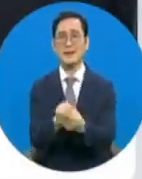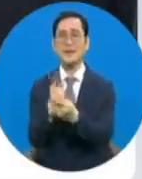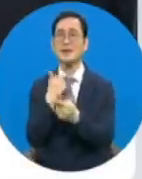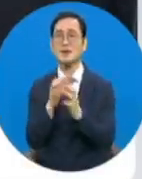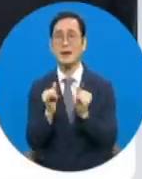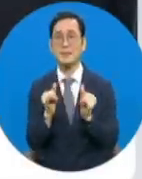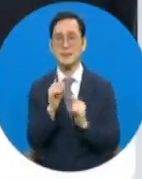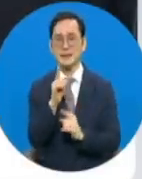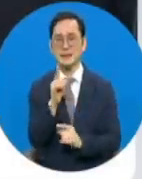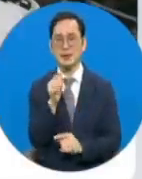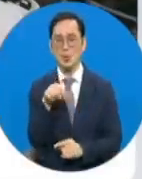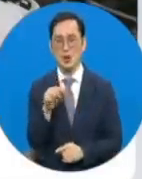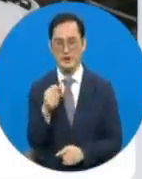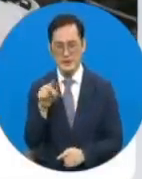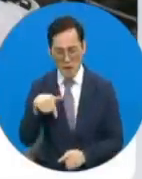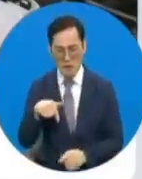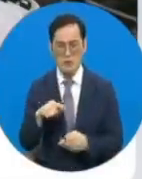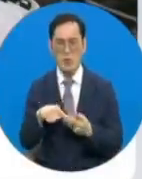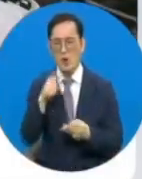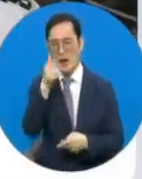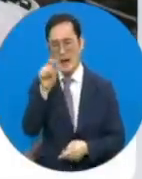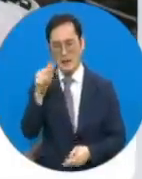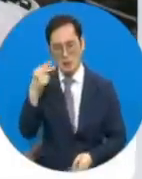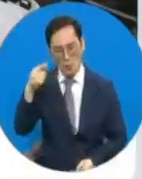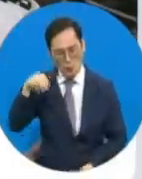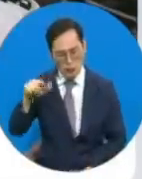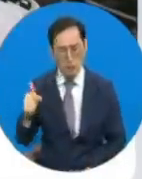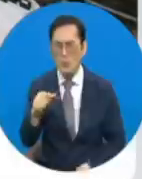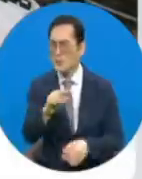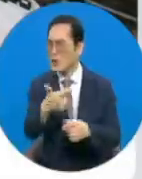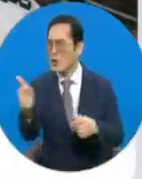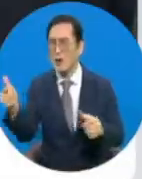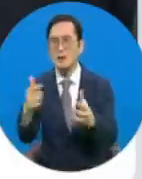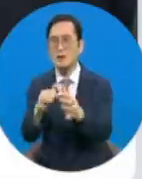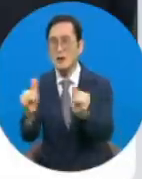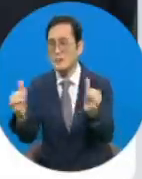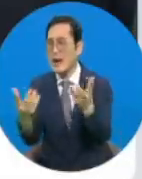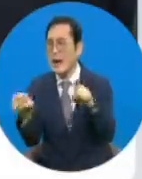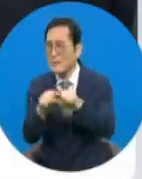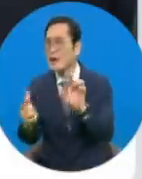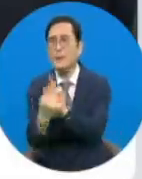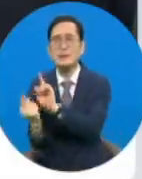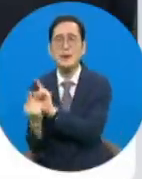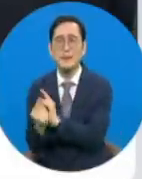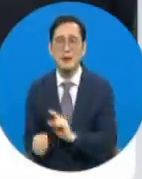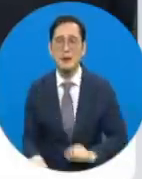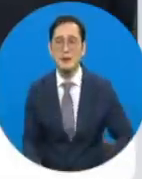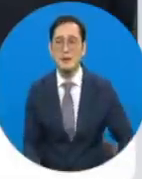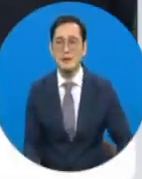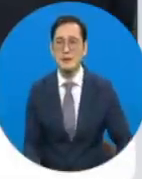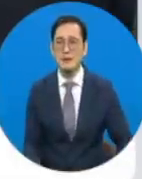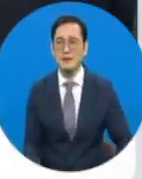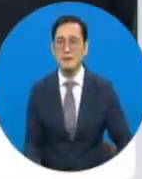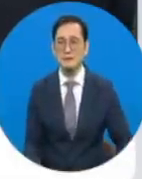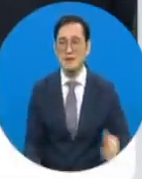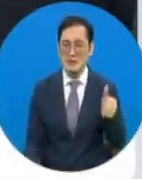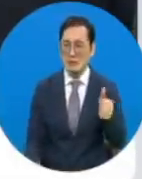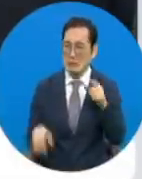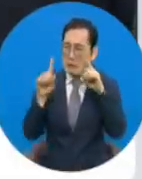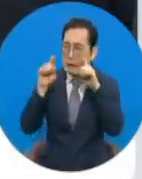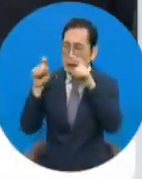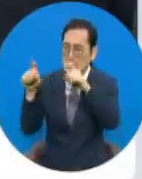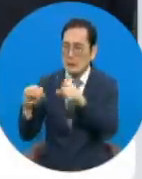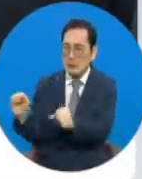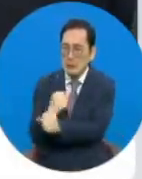이원석, 한동훈 등 여러 사람들, 보좌진들까지 같이 있었던 자리이기 때문에 지금 이 이래경 씨가 주장하고 있는